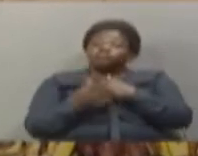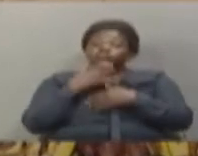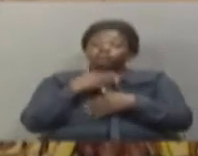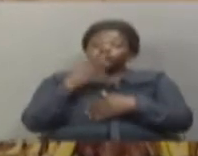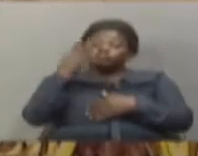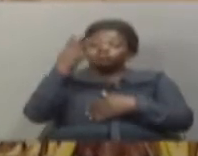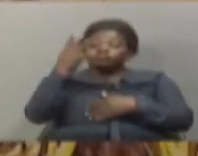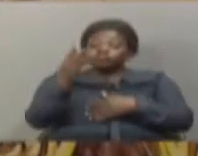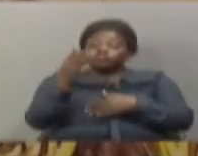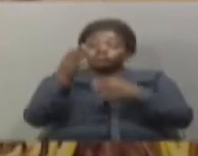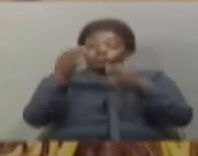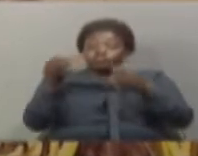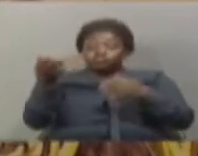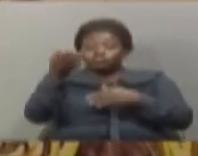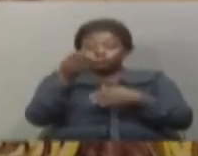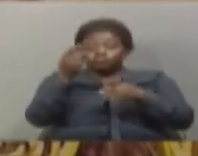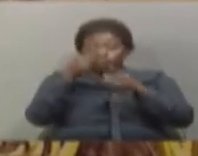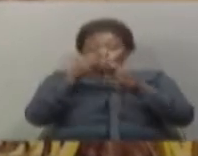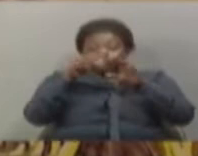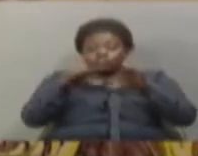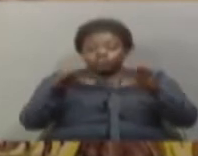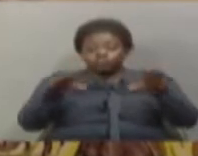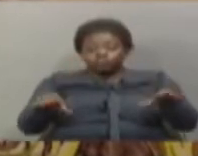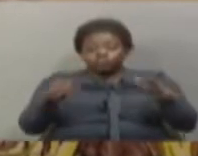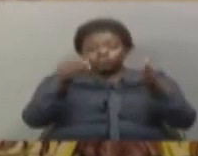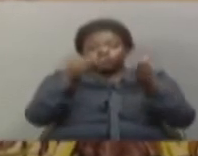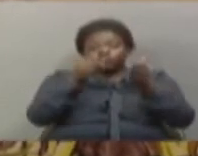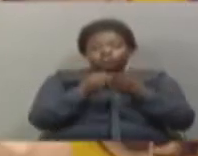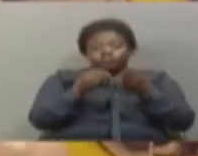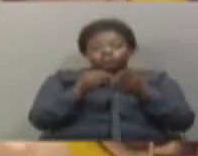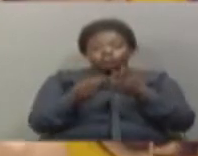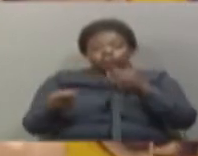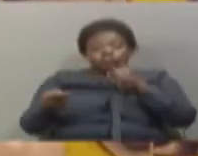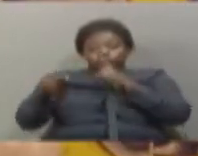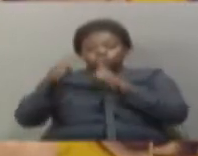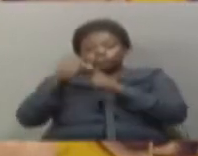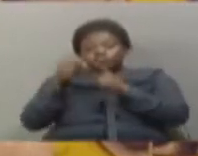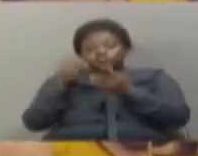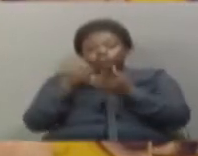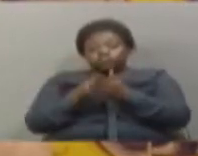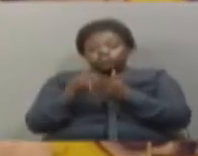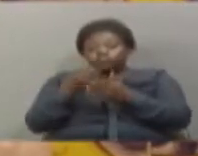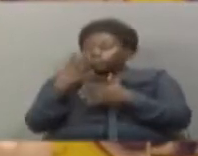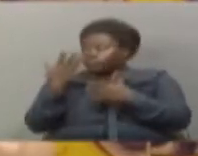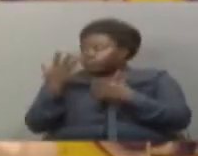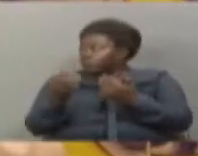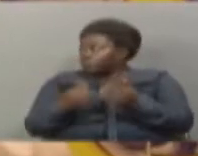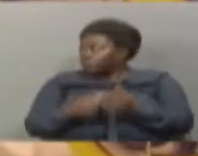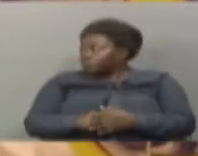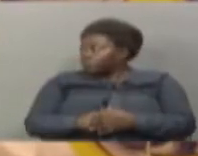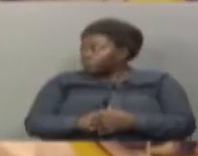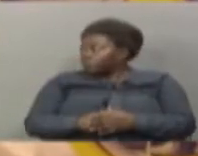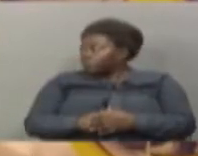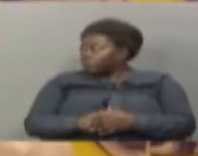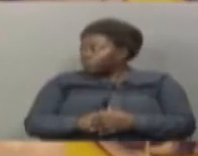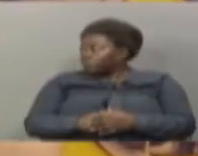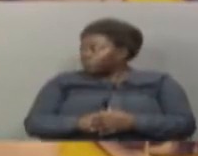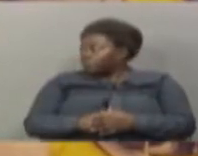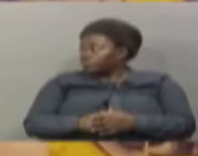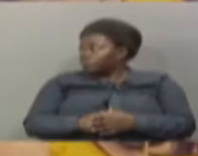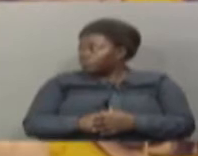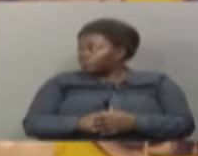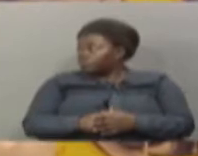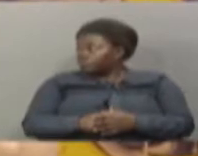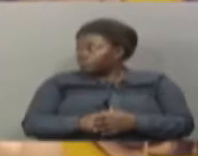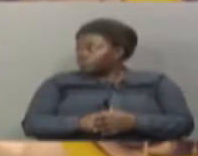bina: access to markets, access to money, very addition. Nga bendera ya febera waggulu ne bwelankubadde tetuli mu Uganda, era